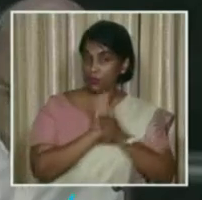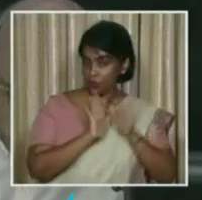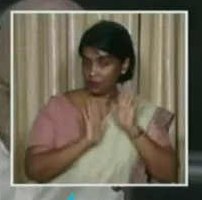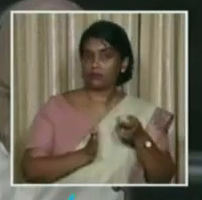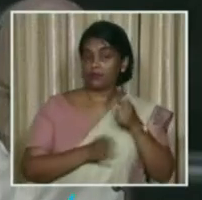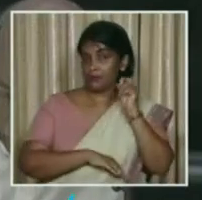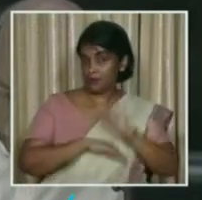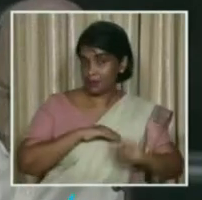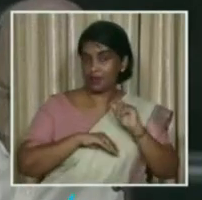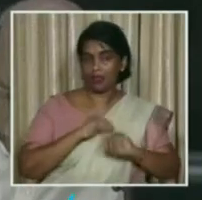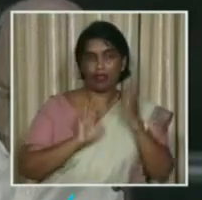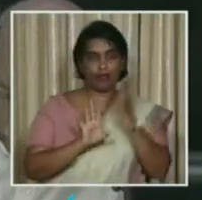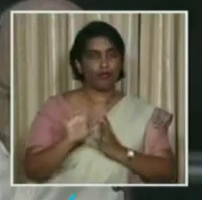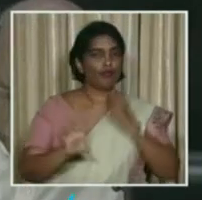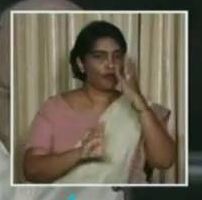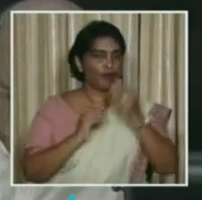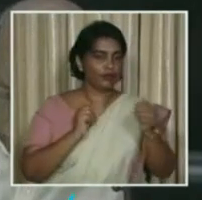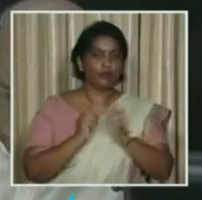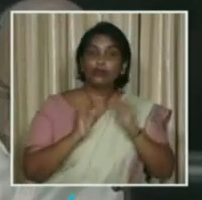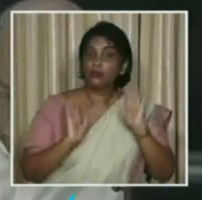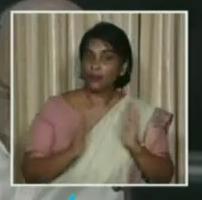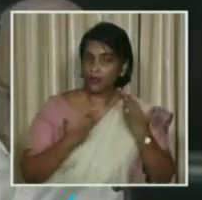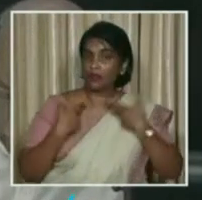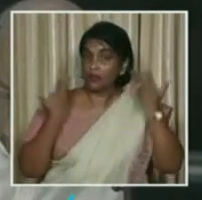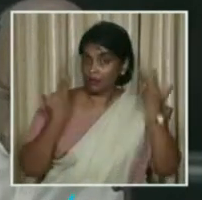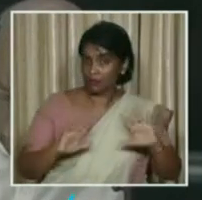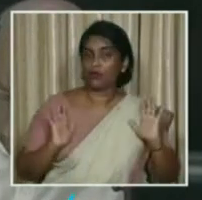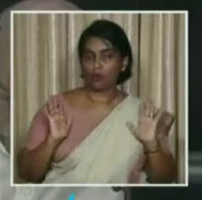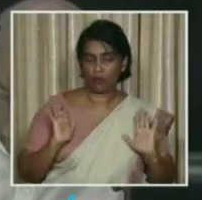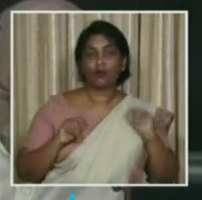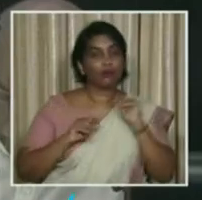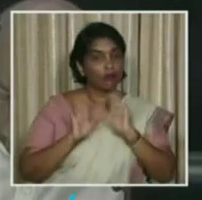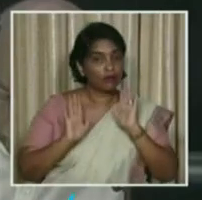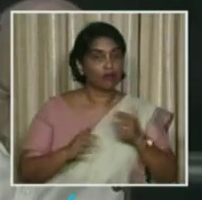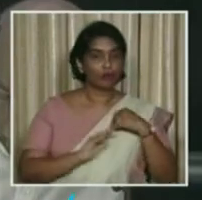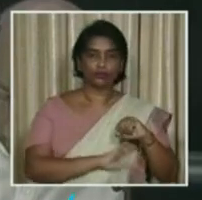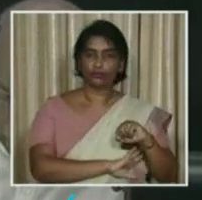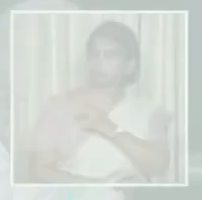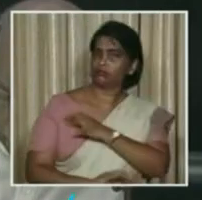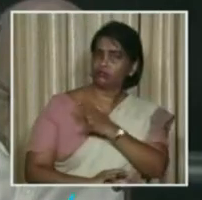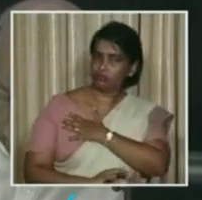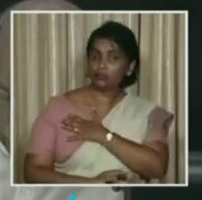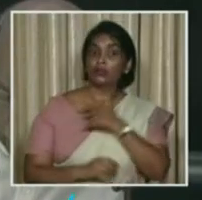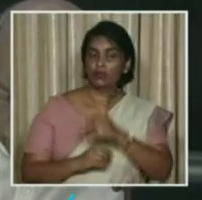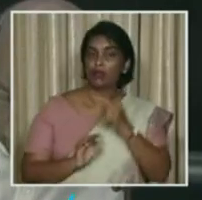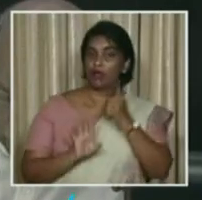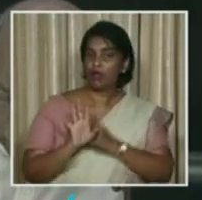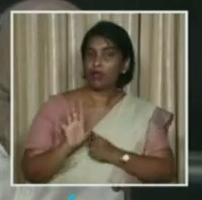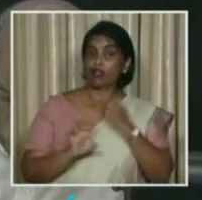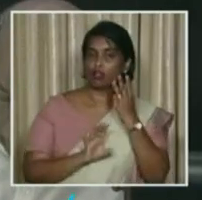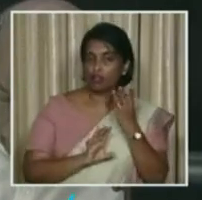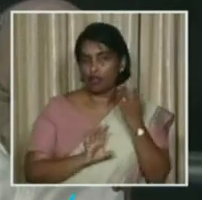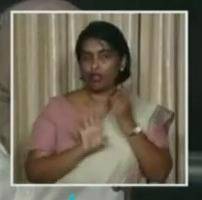කරගත් සැලසුම් වසර 4කදී ක්‍රියාත්මක කර අවසන් කර යුතුයි. නමුත් අපේ ශක්තිය අදිෂ්ඨානය මත එය වසර 3ක්